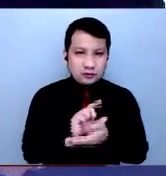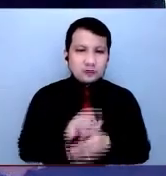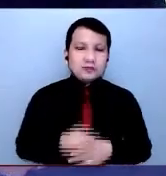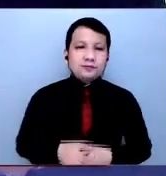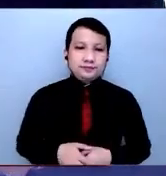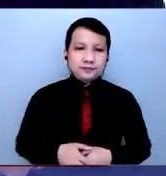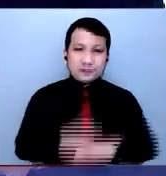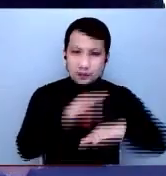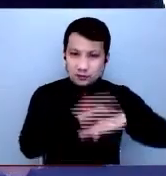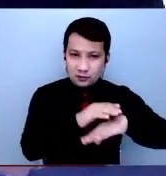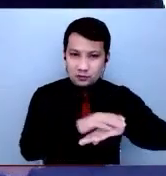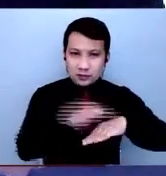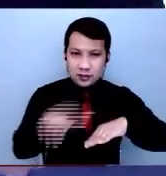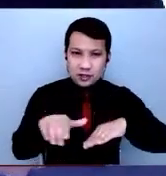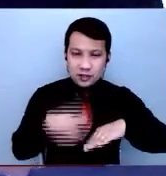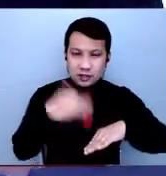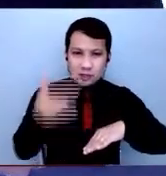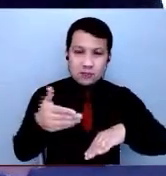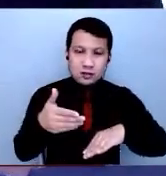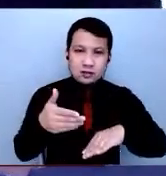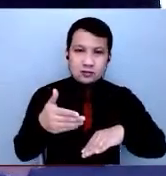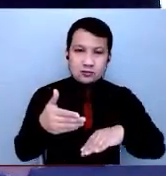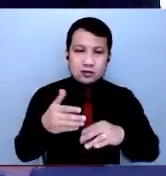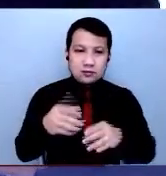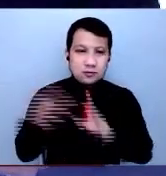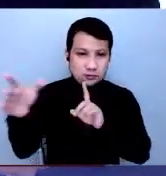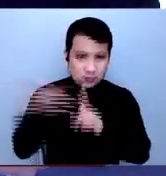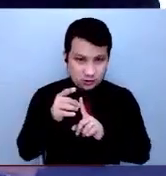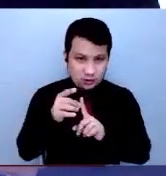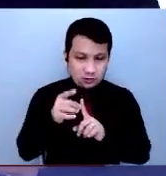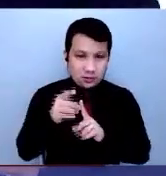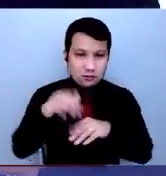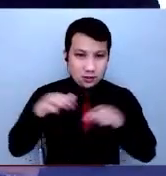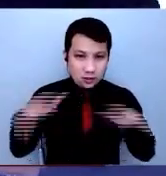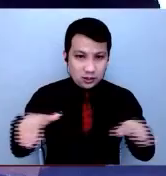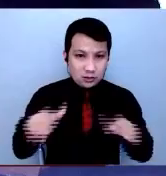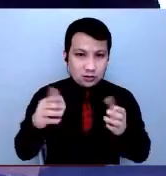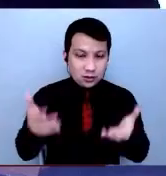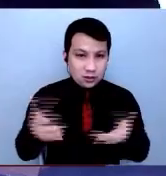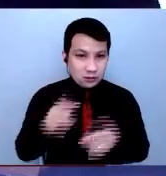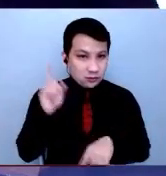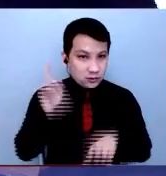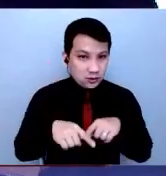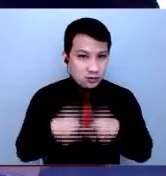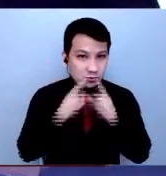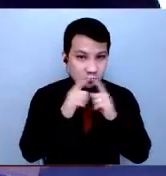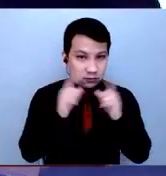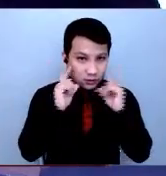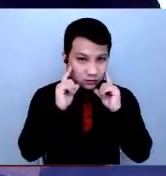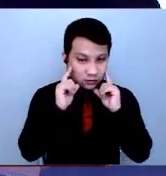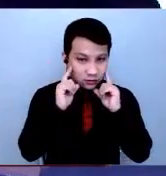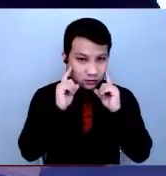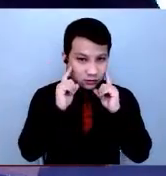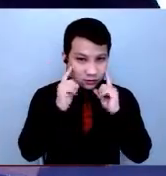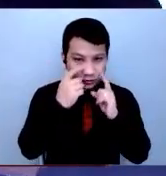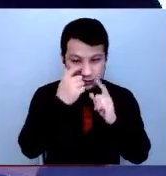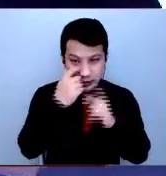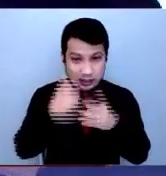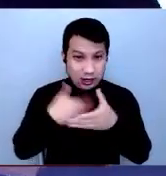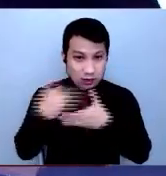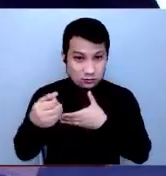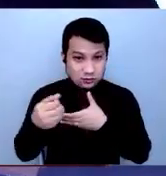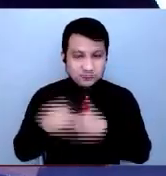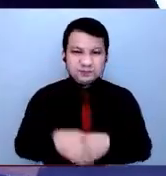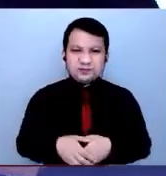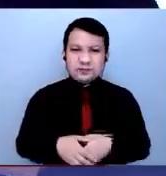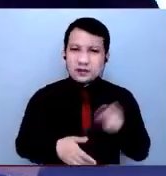Nagbabala ang OCTA Research Group na posibleng tamaan ng COVID-19 ang mga bata kung hindi sila pagsusuotin ng face mask tuwing nasa labas. Pero